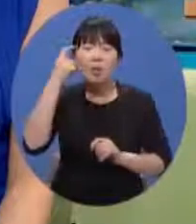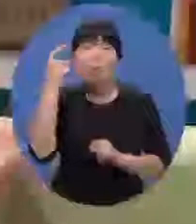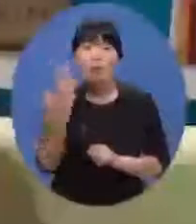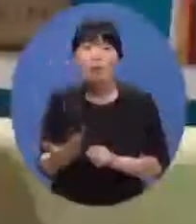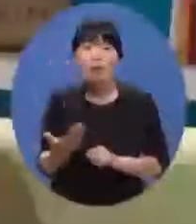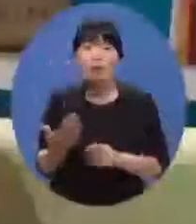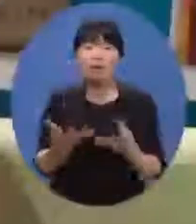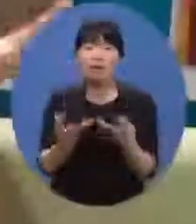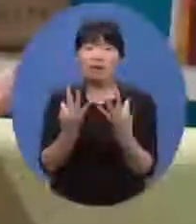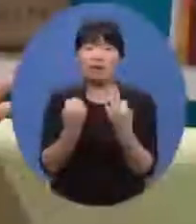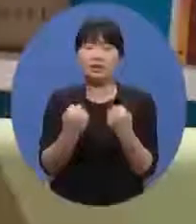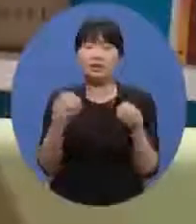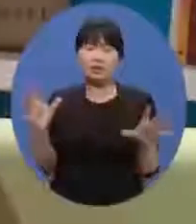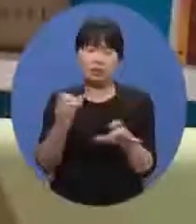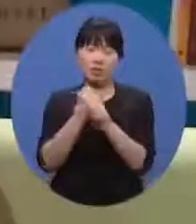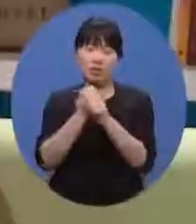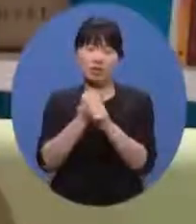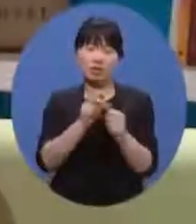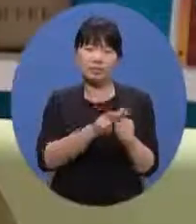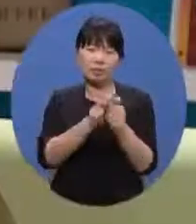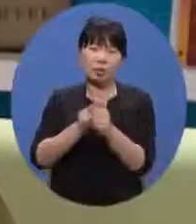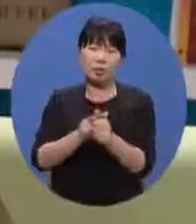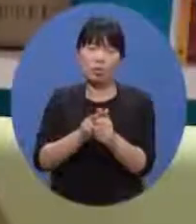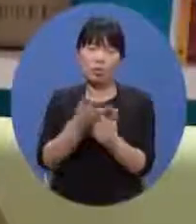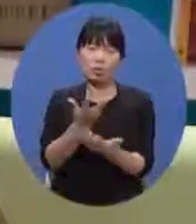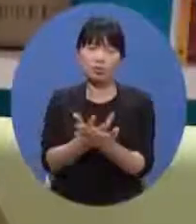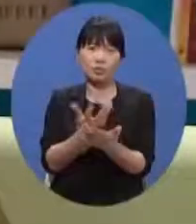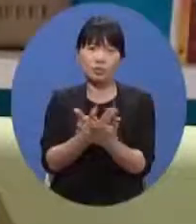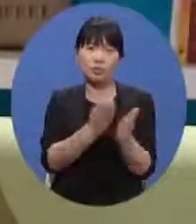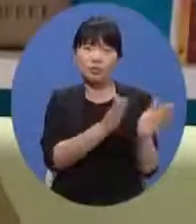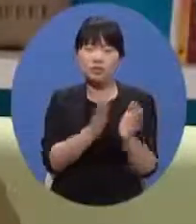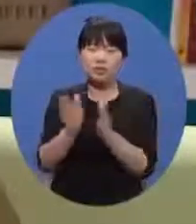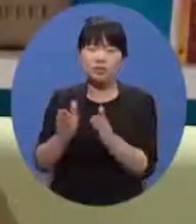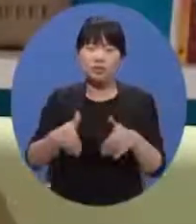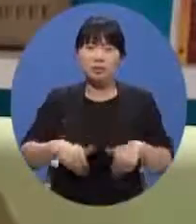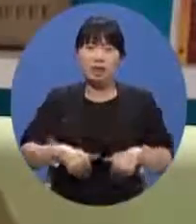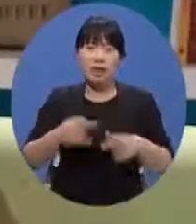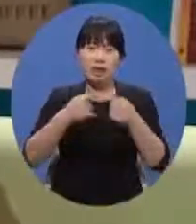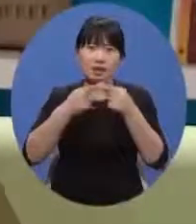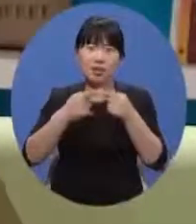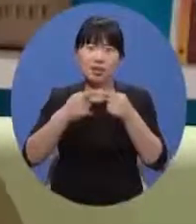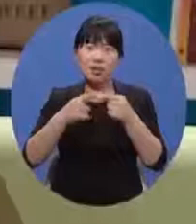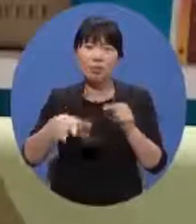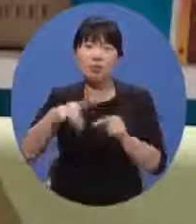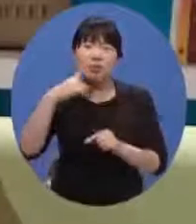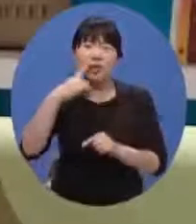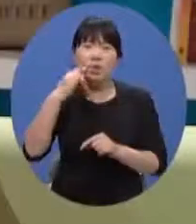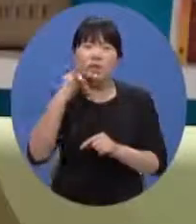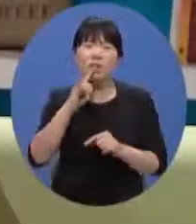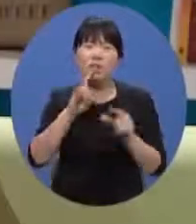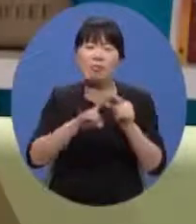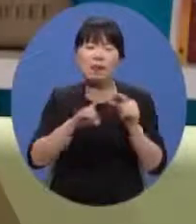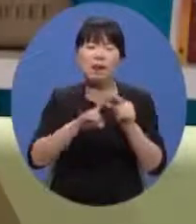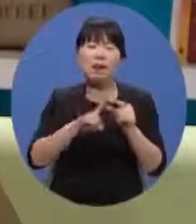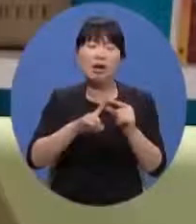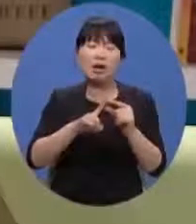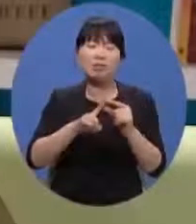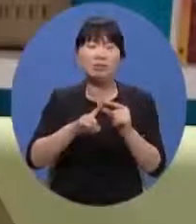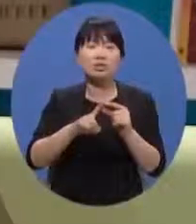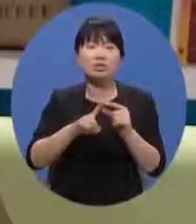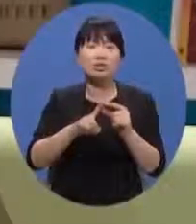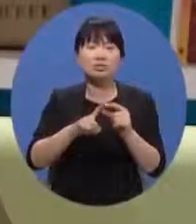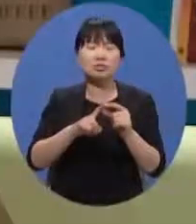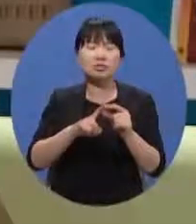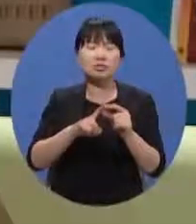정말 그 많은 이 종합 자료들을 네. 종합 정리를 해야 되겠죠. 네. 1번으로 일단 언어 발달이 지연됐다는 건 굉장히